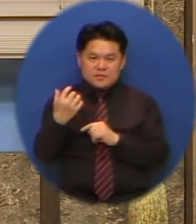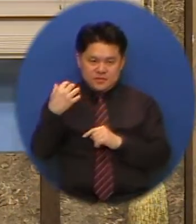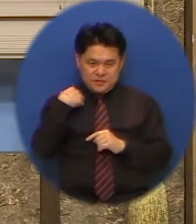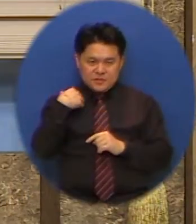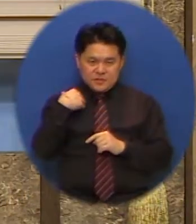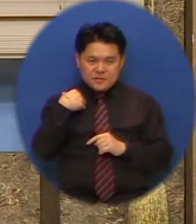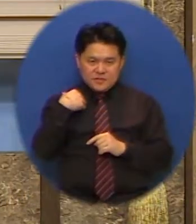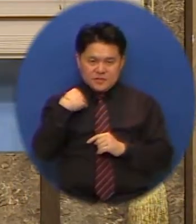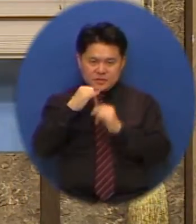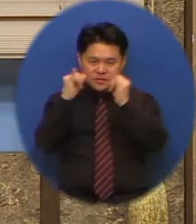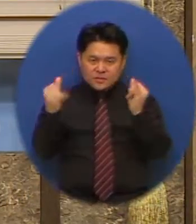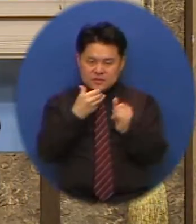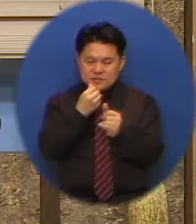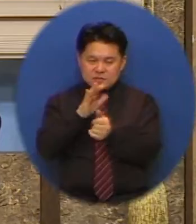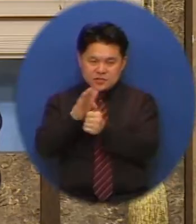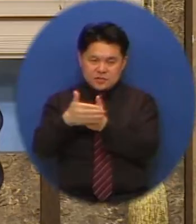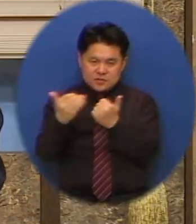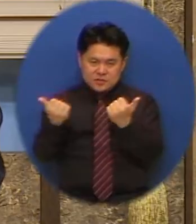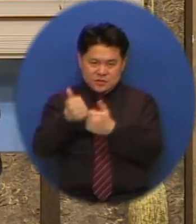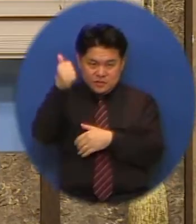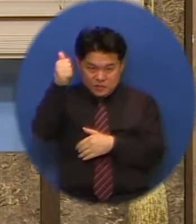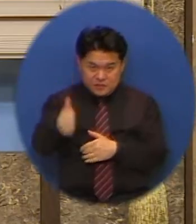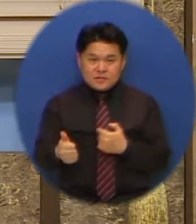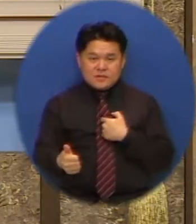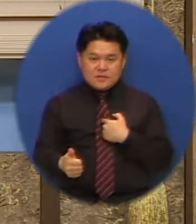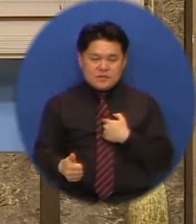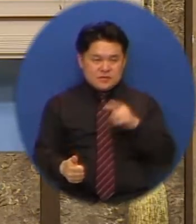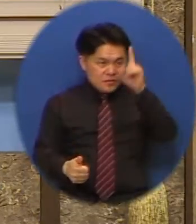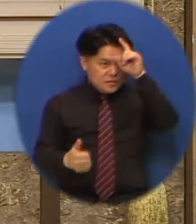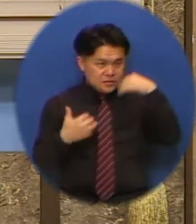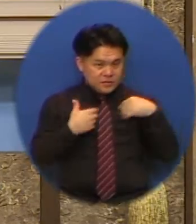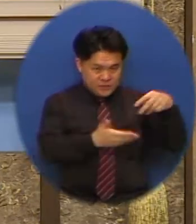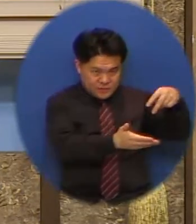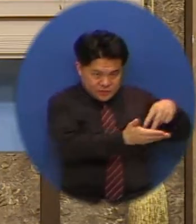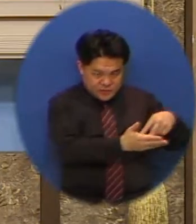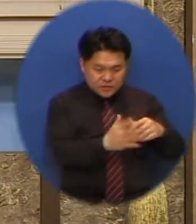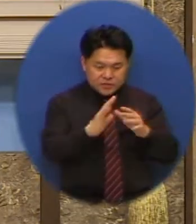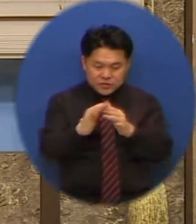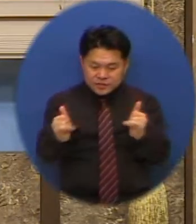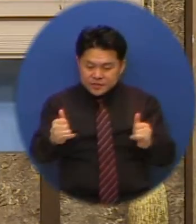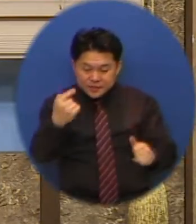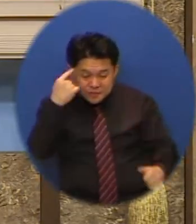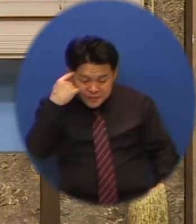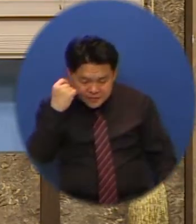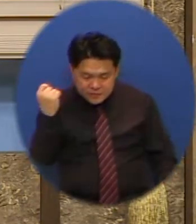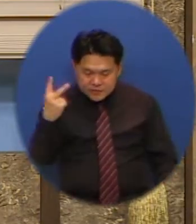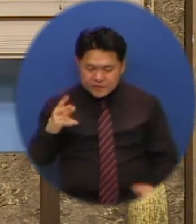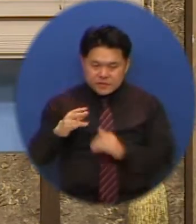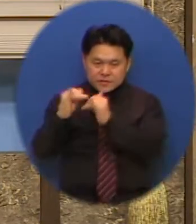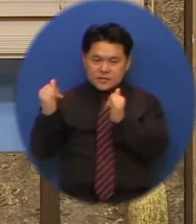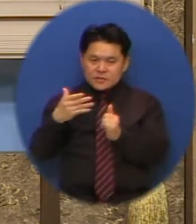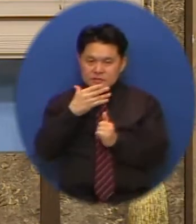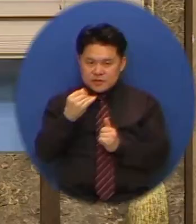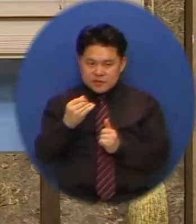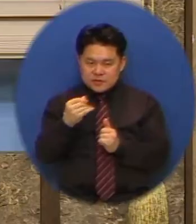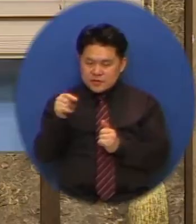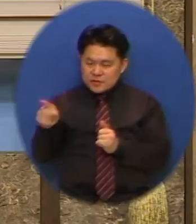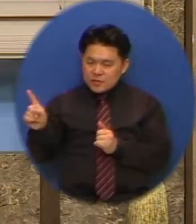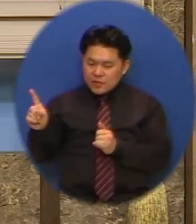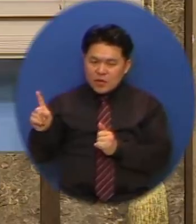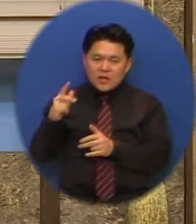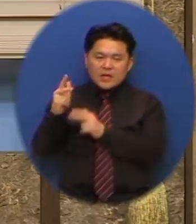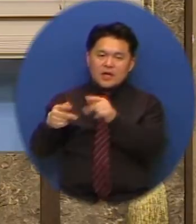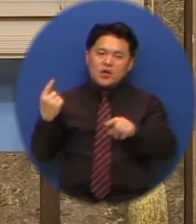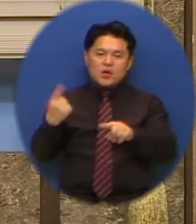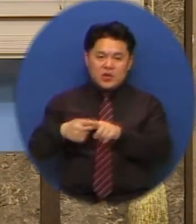사회복지협의회 회장이 됐어요. 네. 그러니까는 이제 정부의 시각, 국민의 시각을 사회복지를 하는 이것도 산업으로